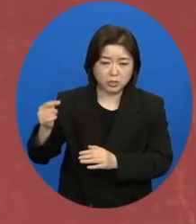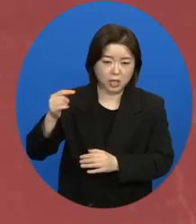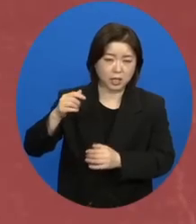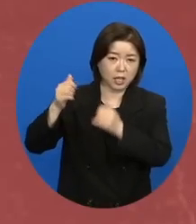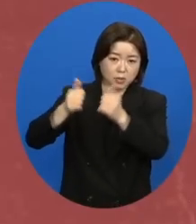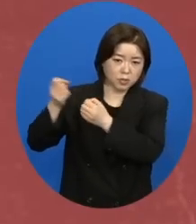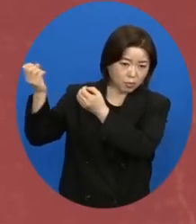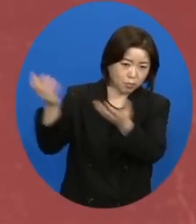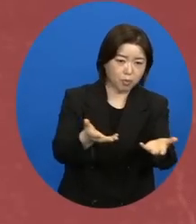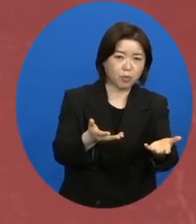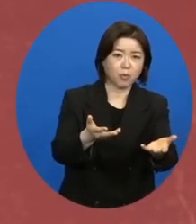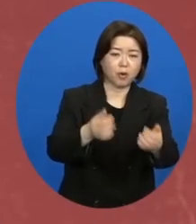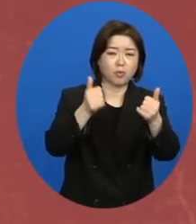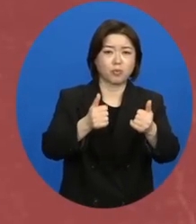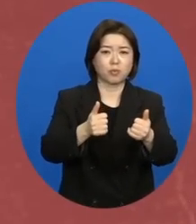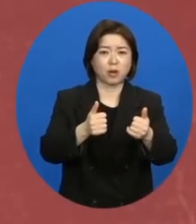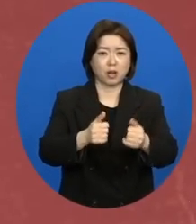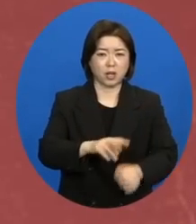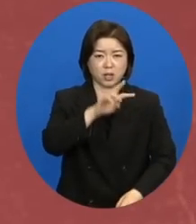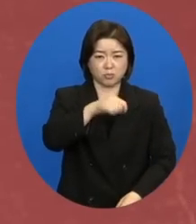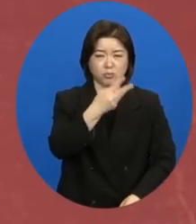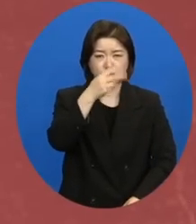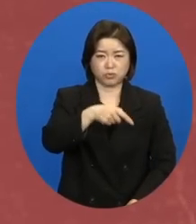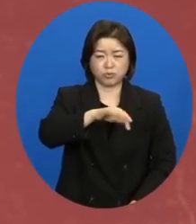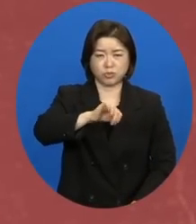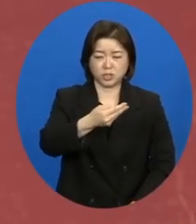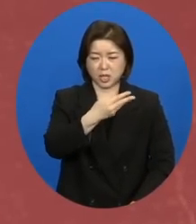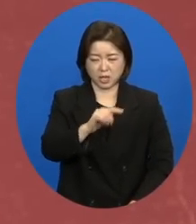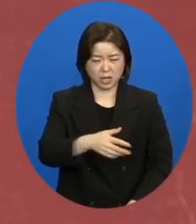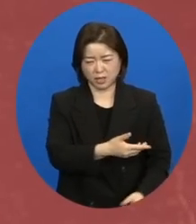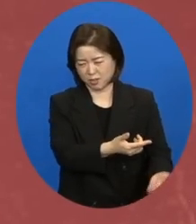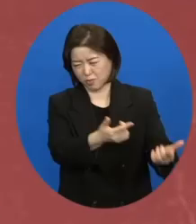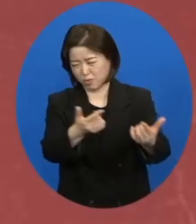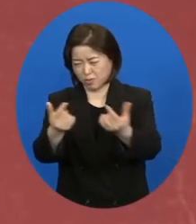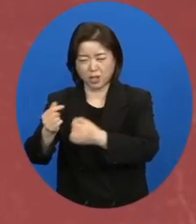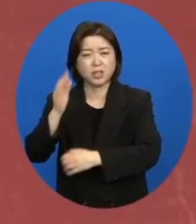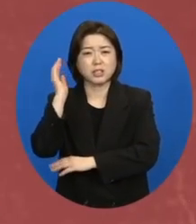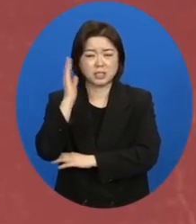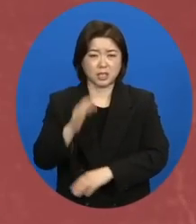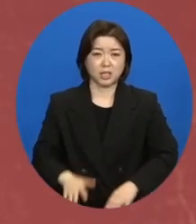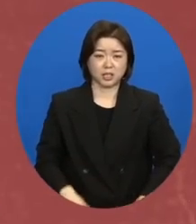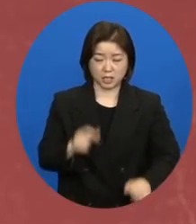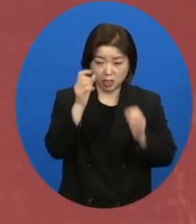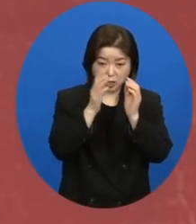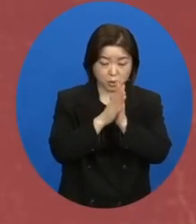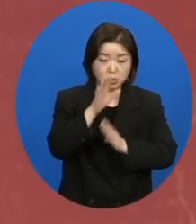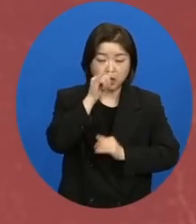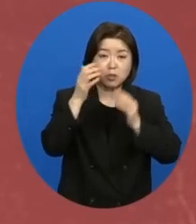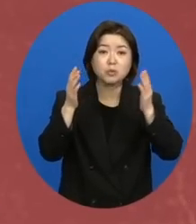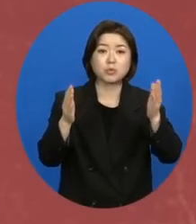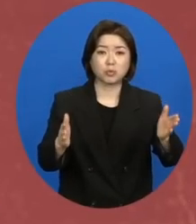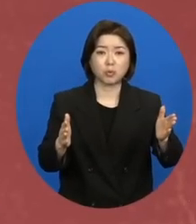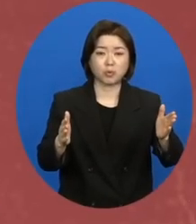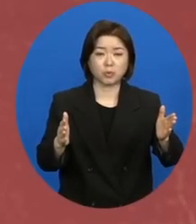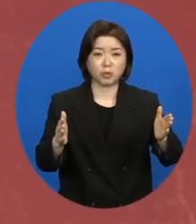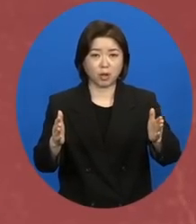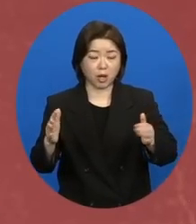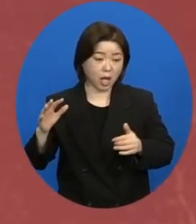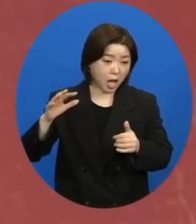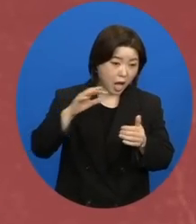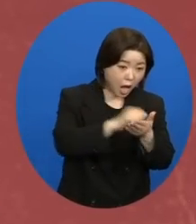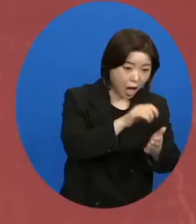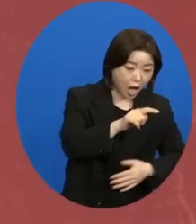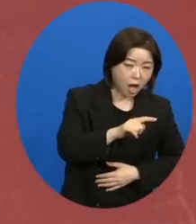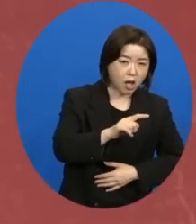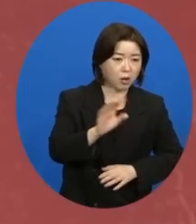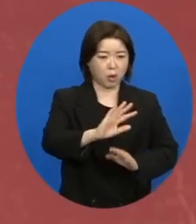심판하셨다는 거 아니에요? 뭐 무드셀라 수많은 얘기들이 다 똑같은 얘기예요. 기도하고 있는 동안은 하고 싶어도 참아할